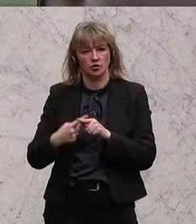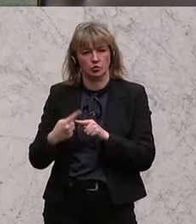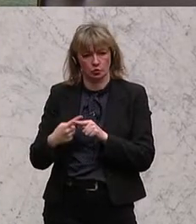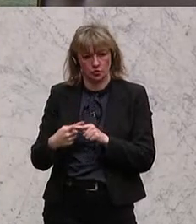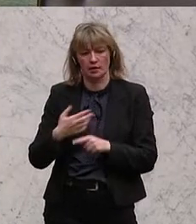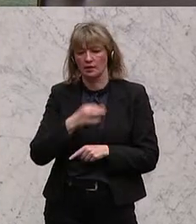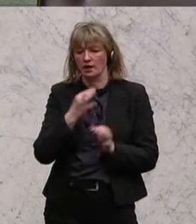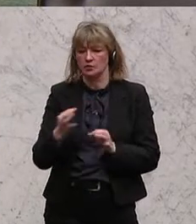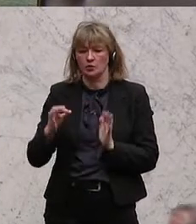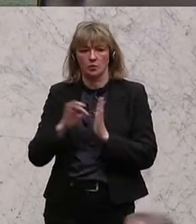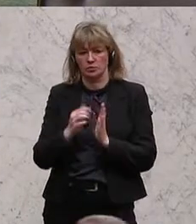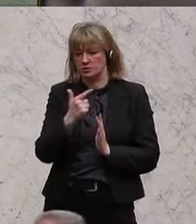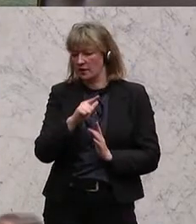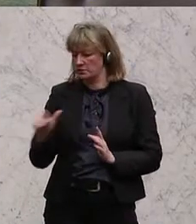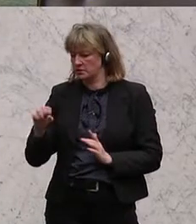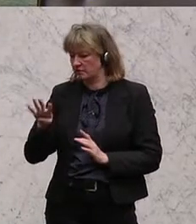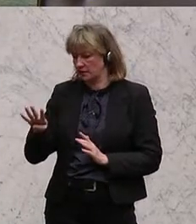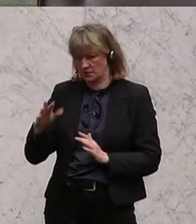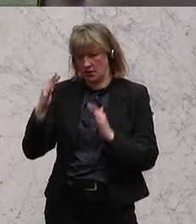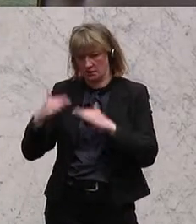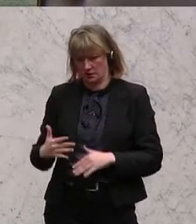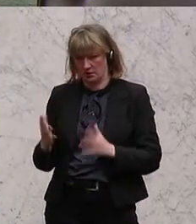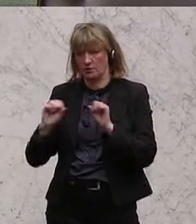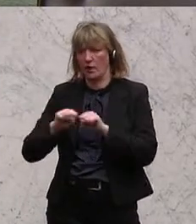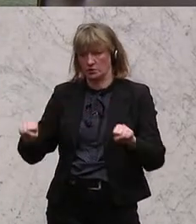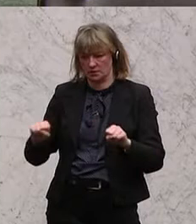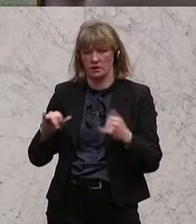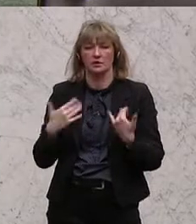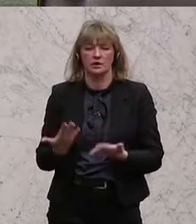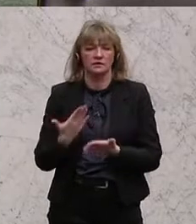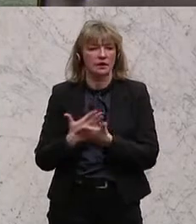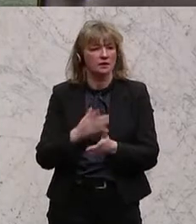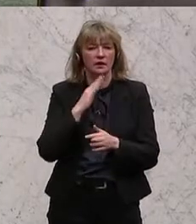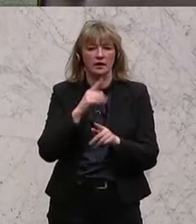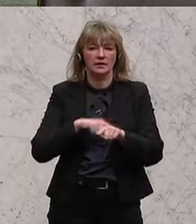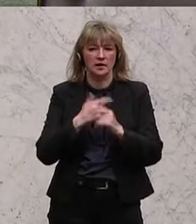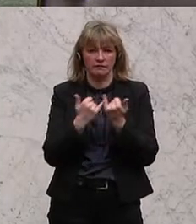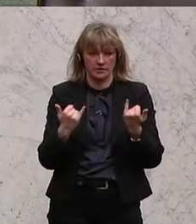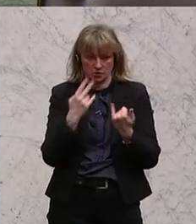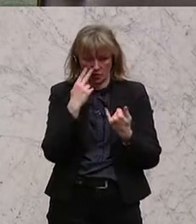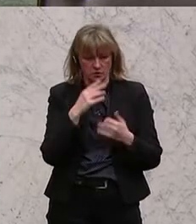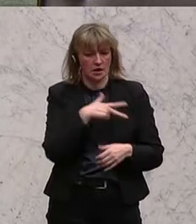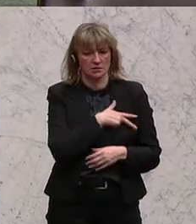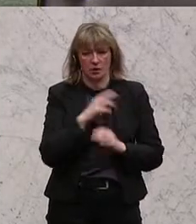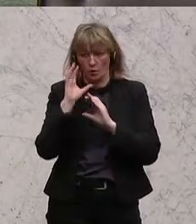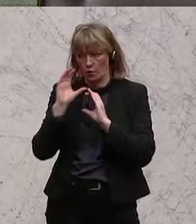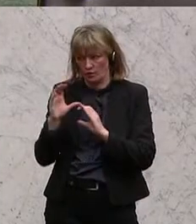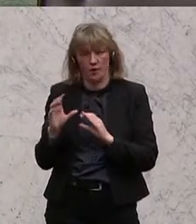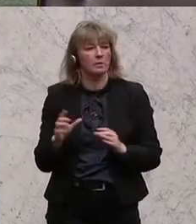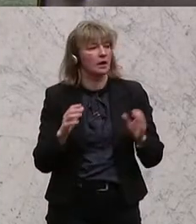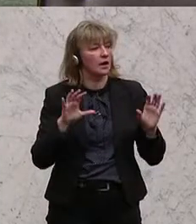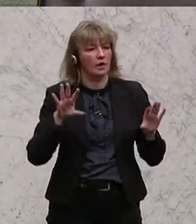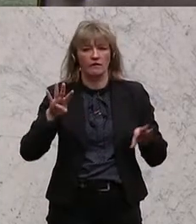die Tagesordnungspunkte 2 bis 14 vereinbart, sodass sich folgende Redezeiten ergeben: SPÖ und ÖVP